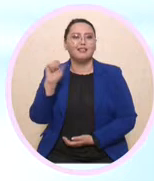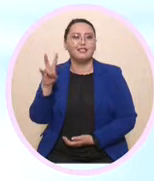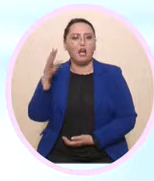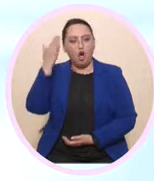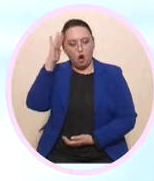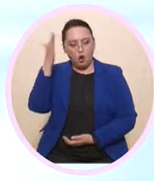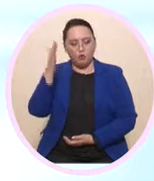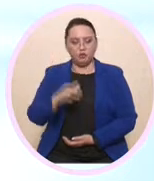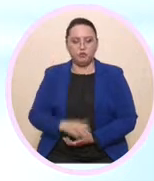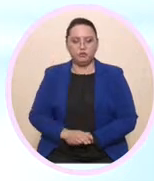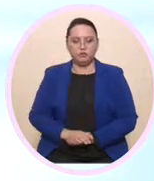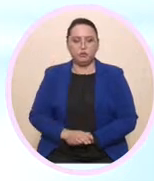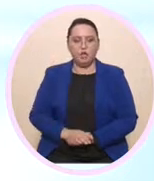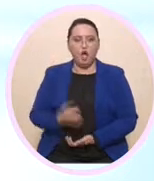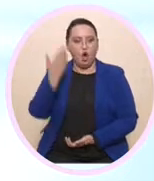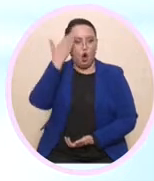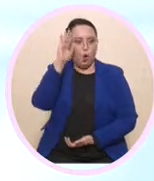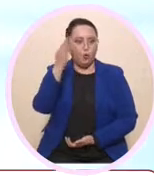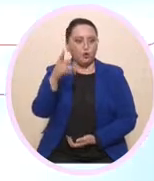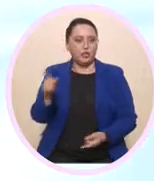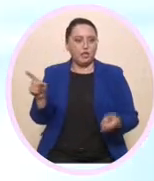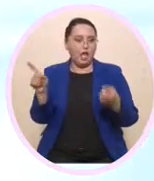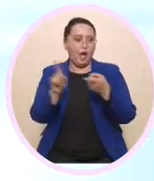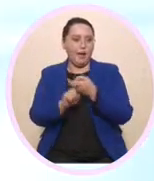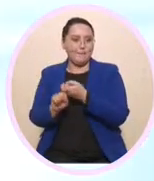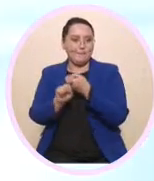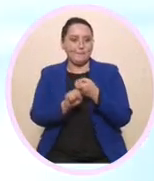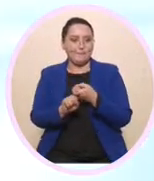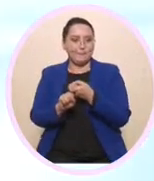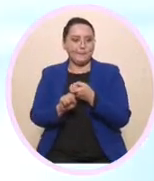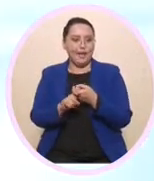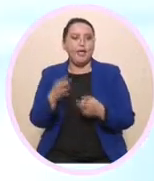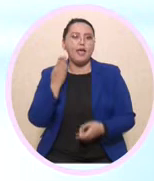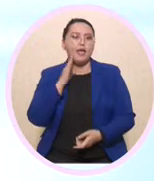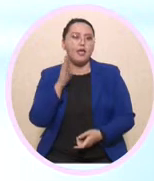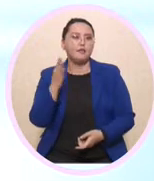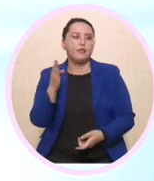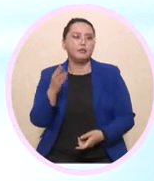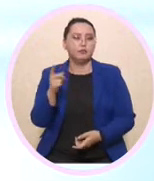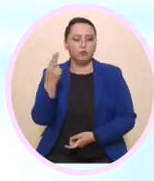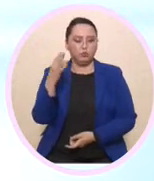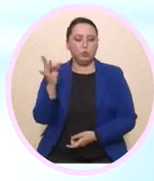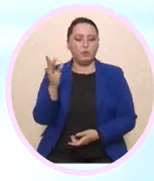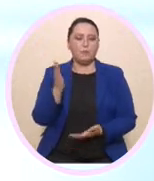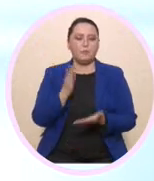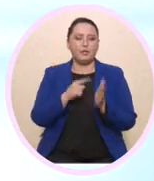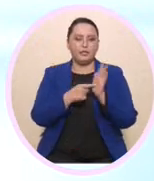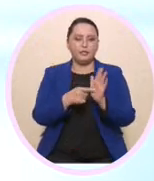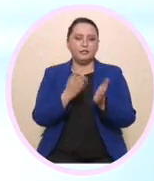дүртэй шууд хамаарал бүхий насаараа амьдралаа холбож буй эмгний дүр. Долгор эмг.